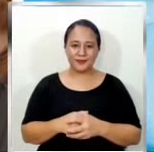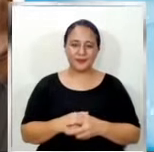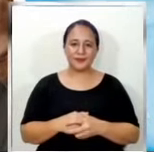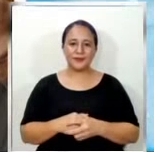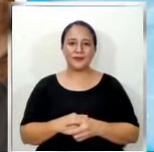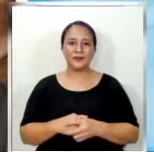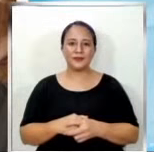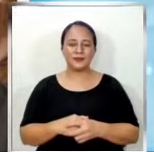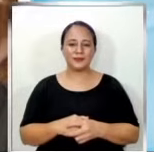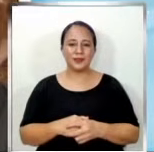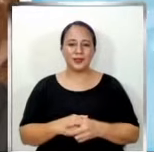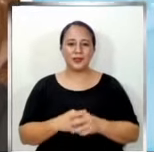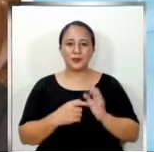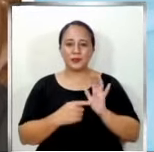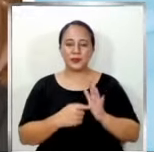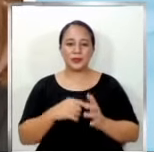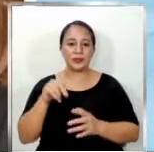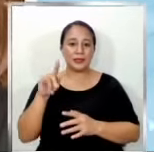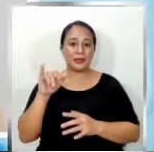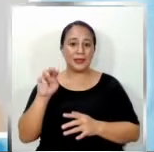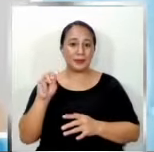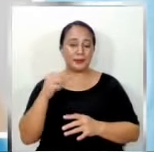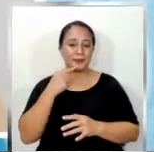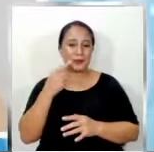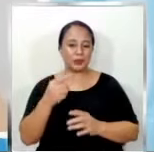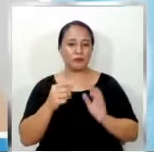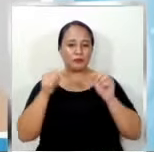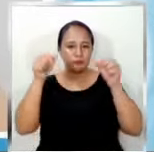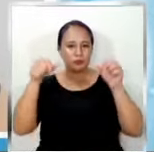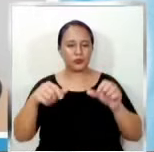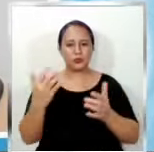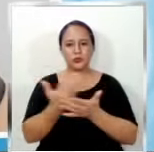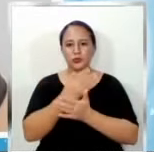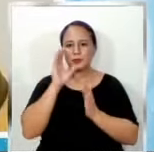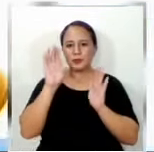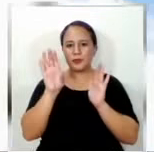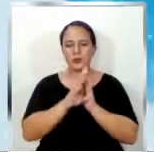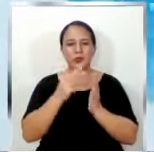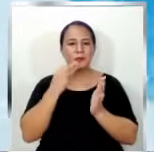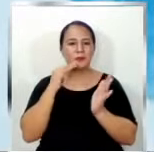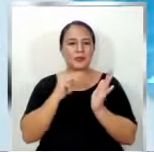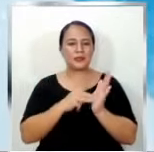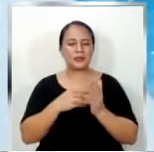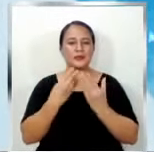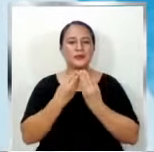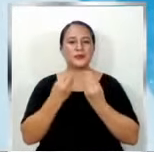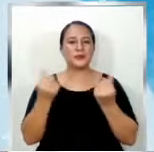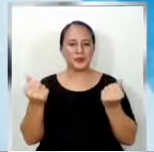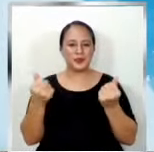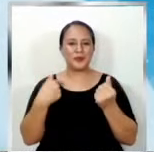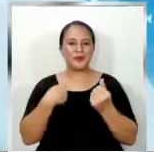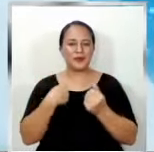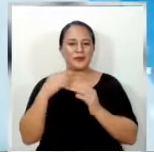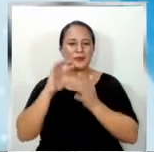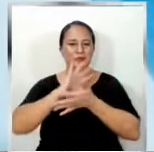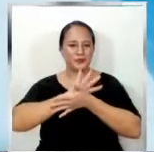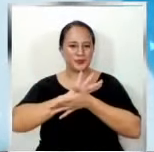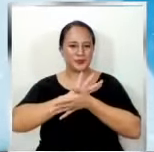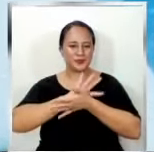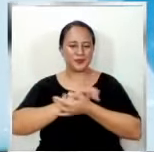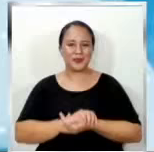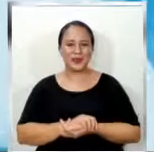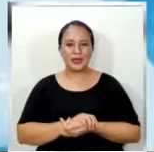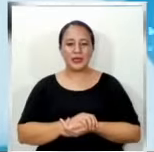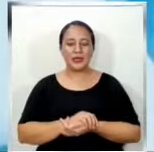Idinaan ni Kim Domingo sa pagpo-post ng bagong photos ang mensaheng gumaling na siya mula sa COVID-19. Ang kanyang